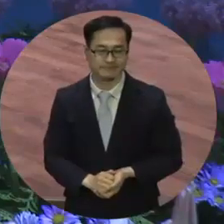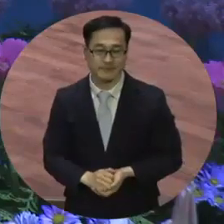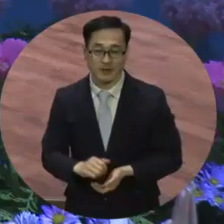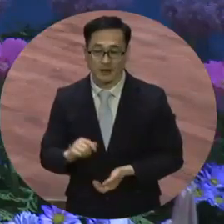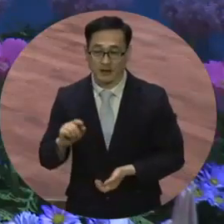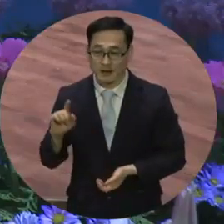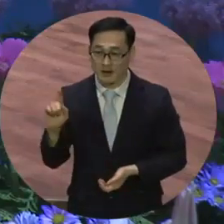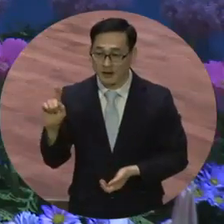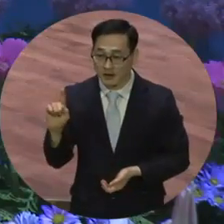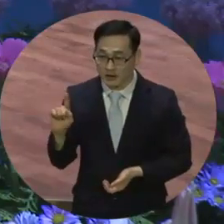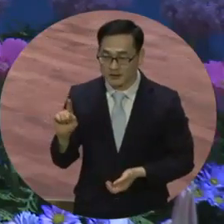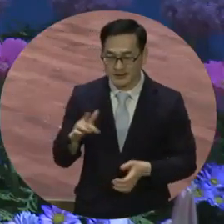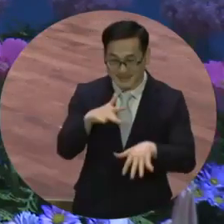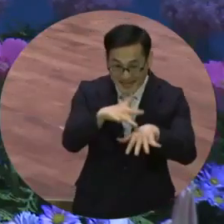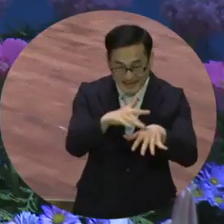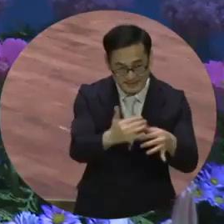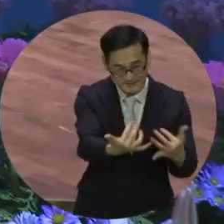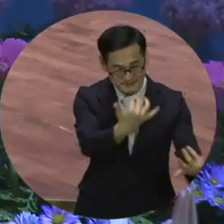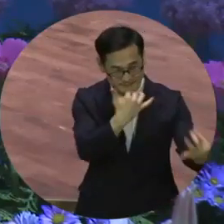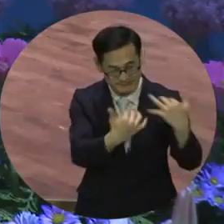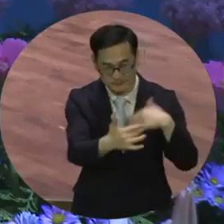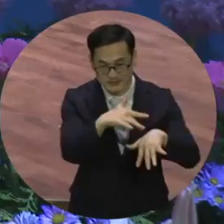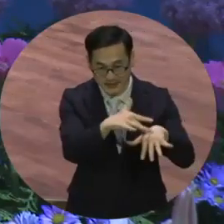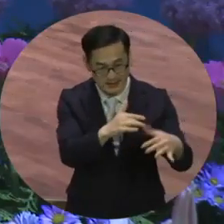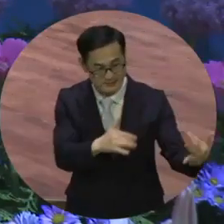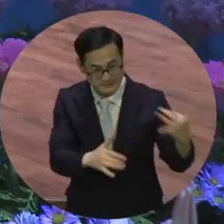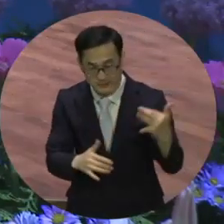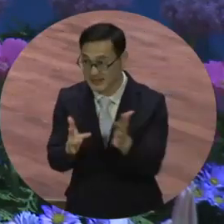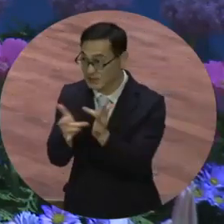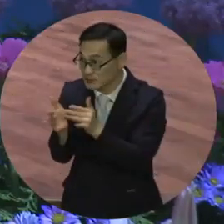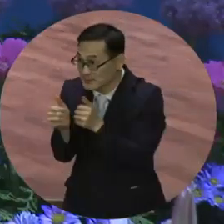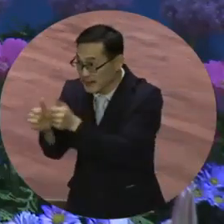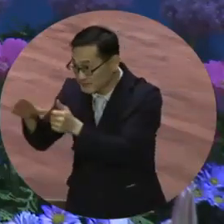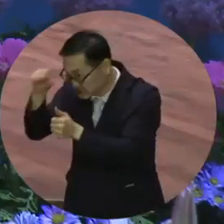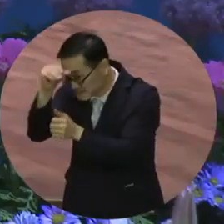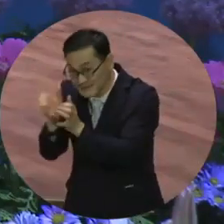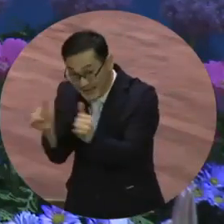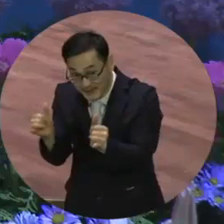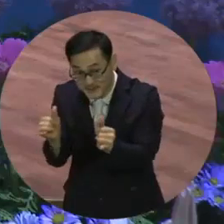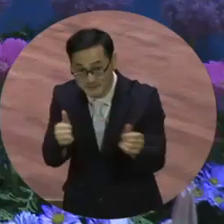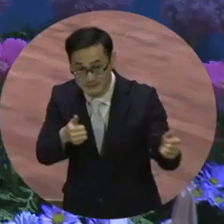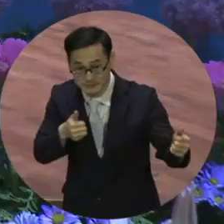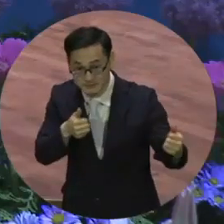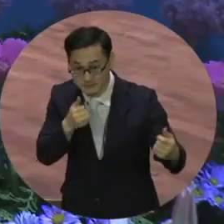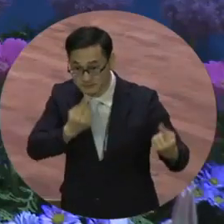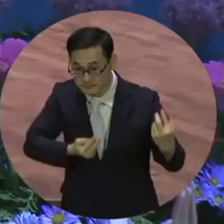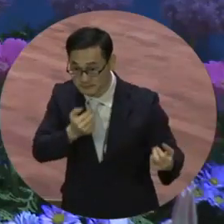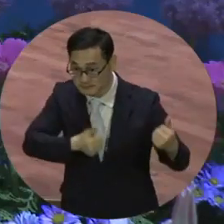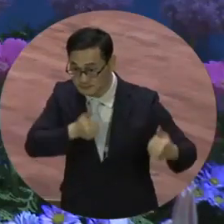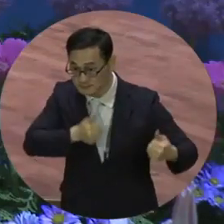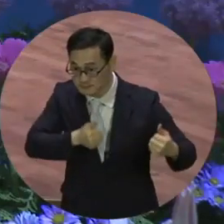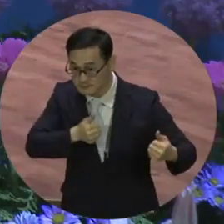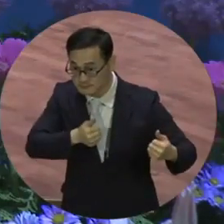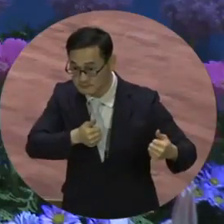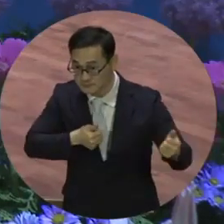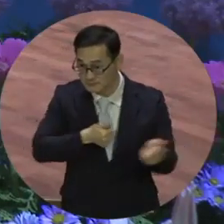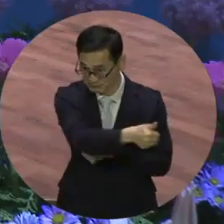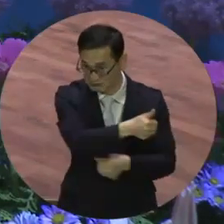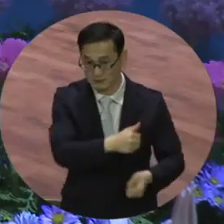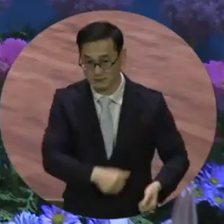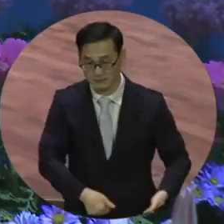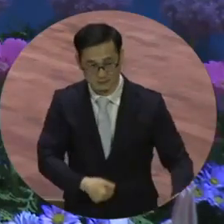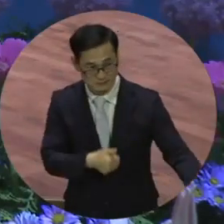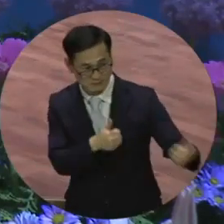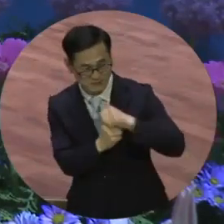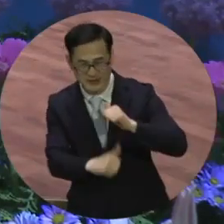어떤 사단의 공격도 이런 사람은 이기지 못합니다. 어떤 시험과 환난도 못 이깁니다.